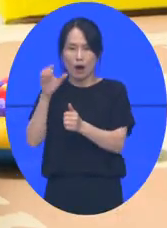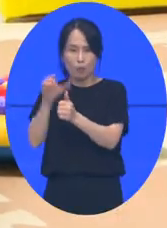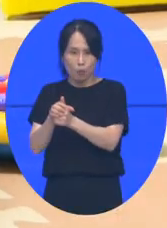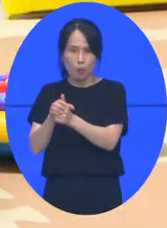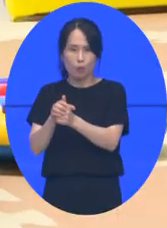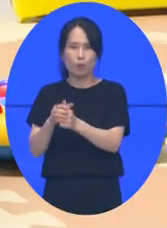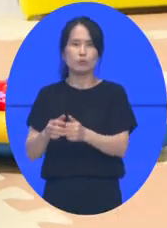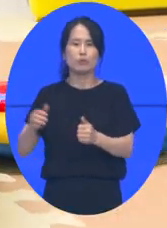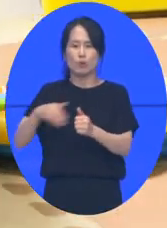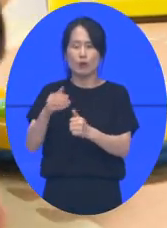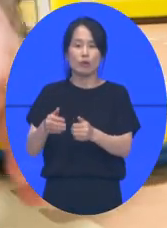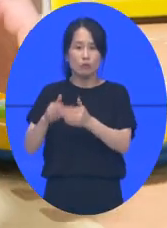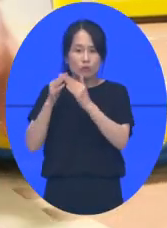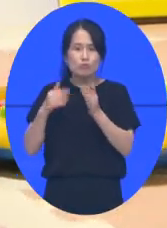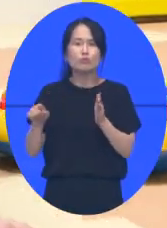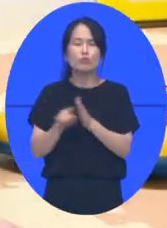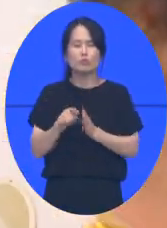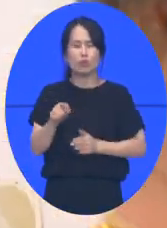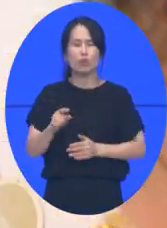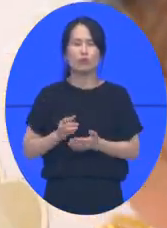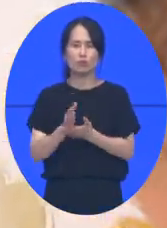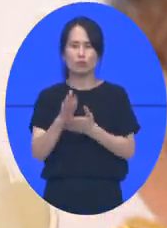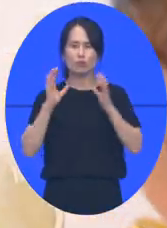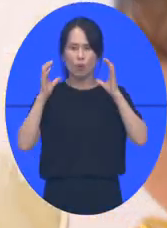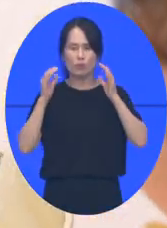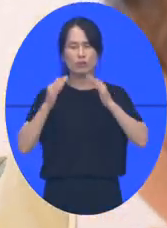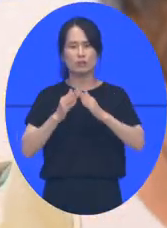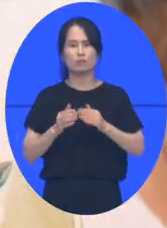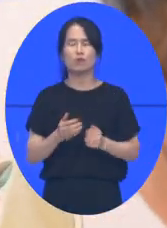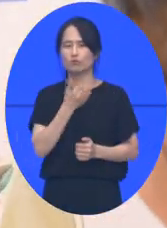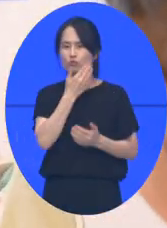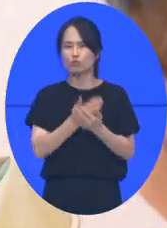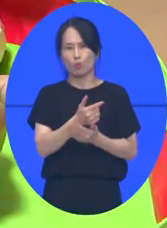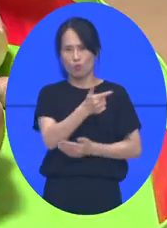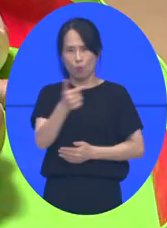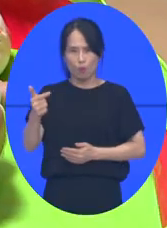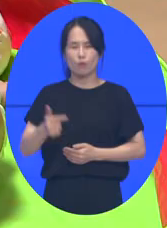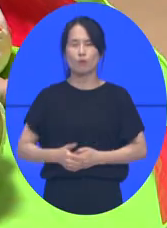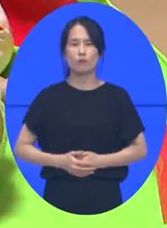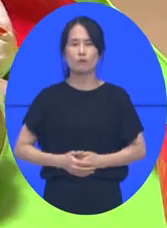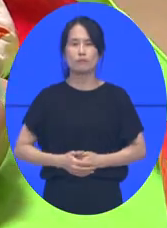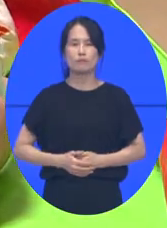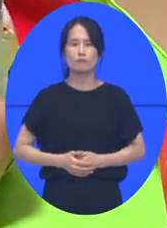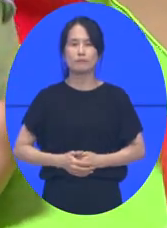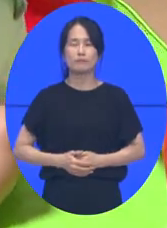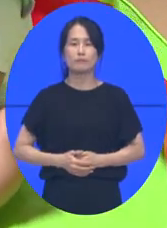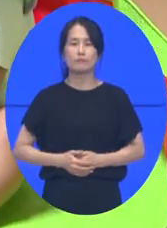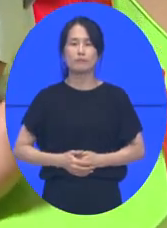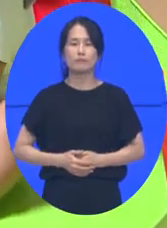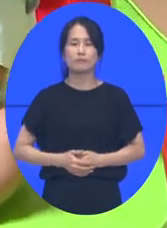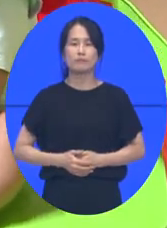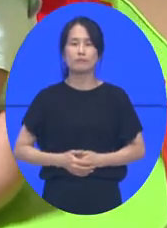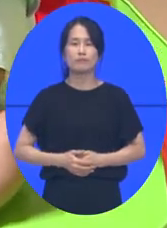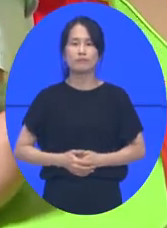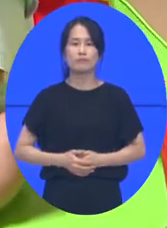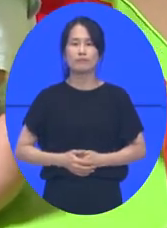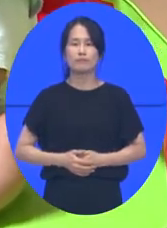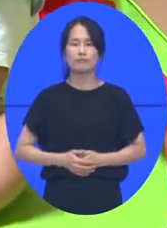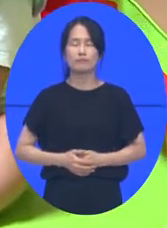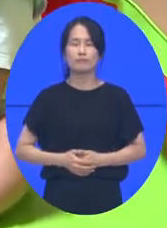위한 영세아 전용 어린이집의 중요성은 더욱 커질 것으로 보입니다. 경기 주요TV 최창순입니다.